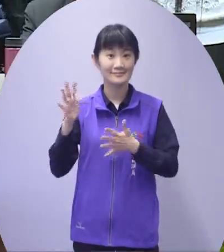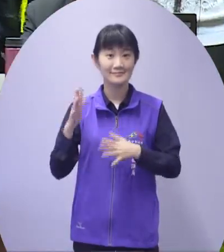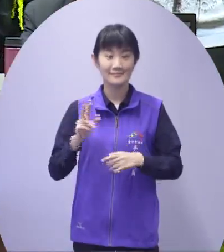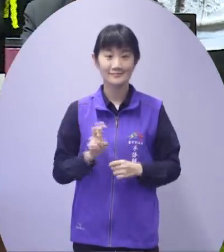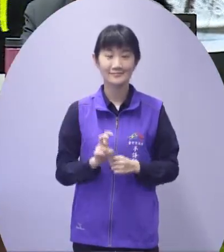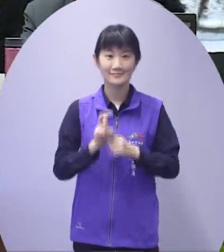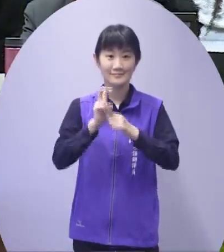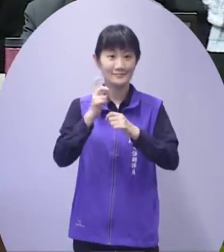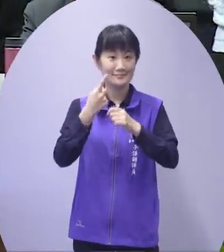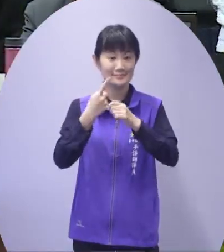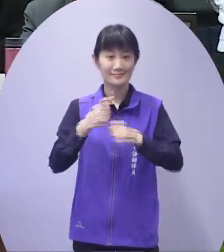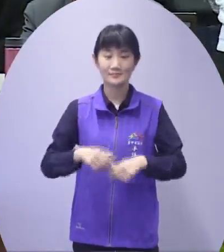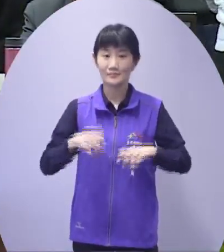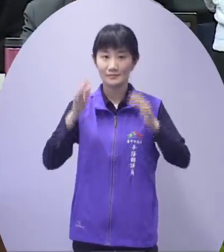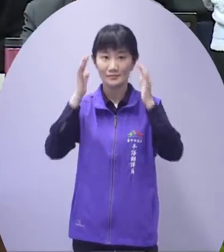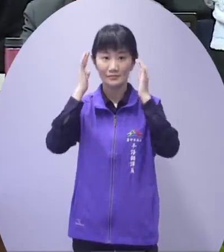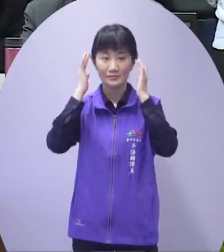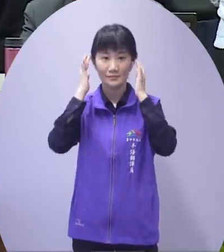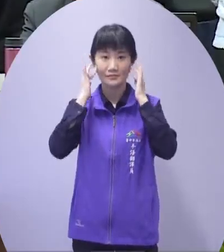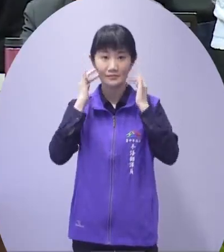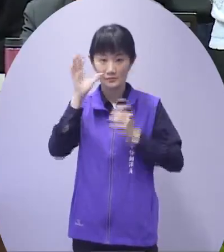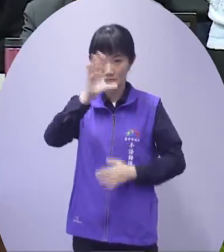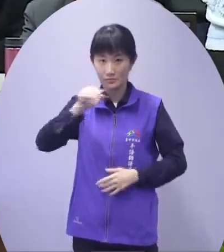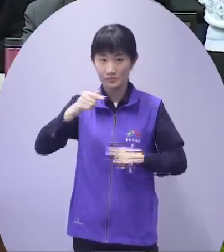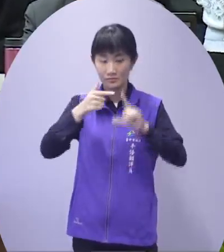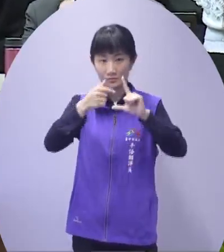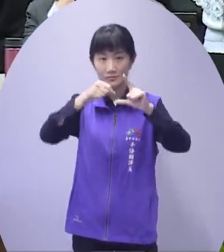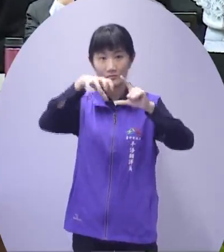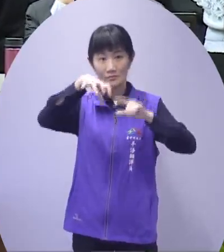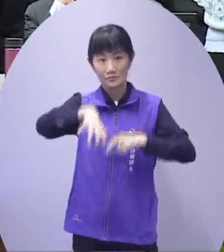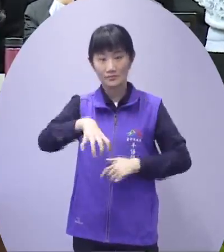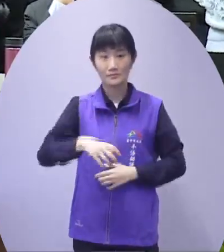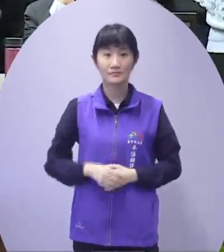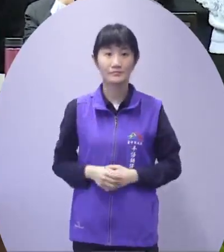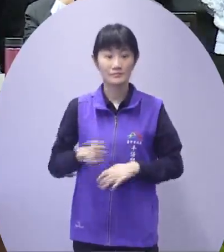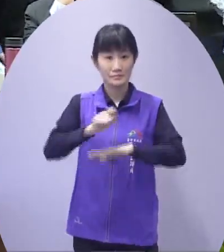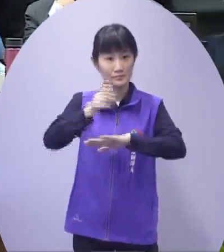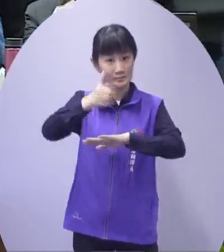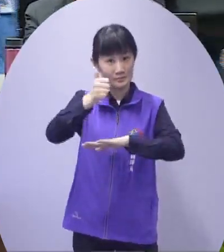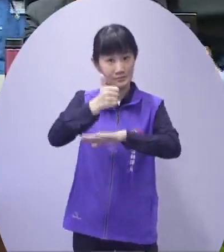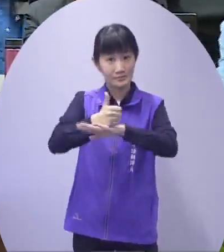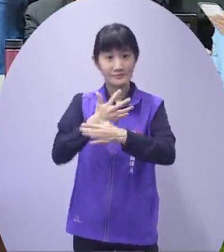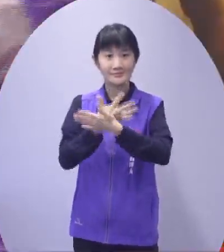第二十一位，南屯区公所陈志珍科长，请上台授奖。